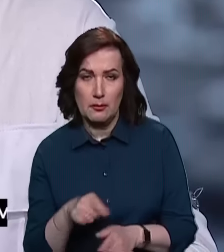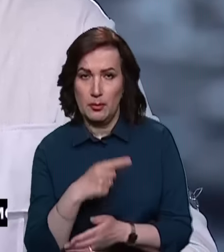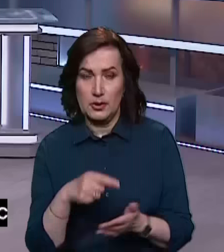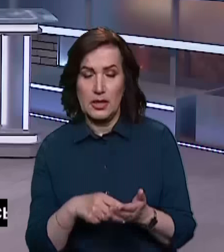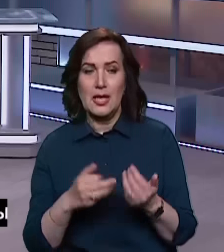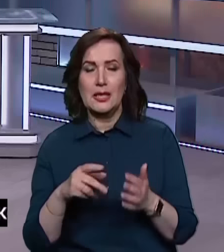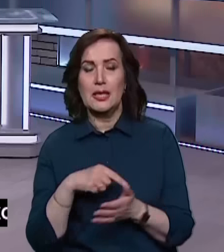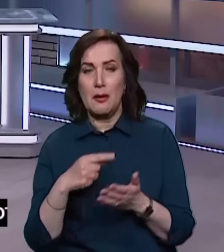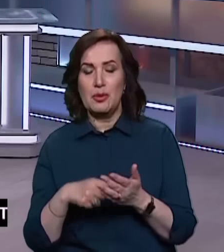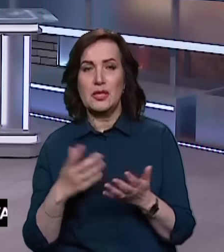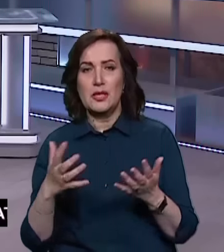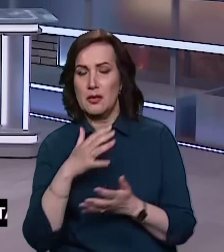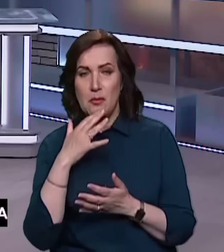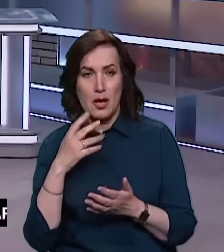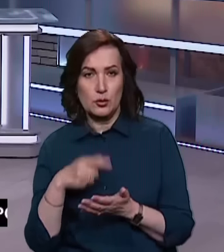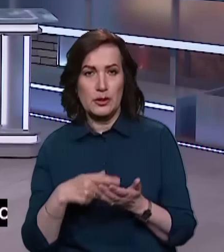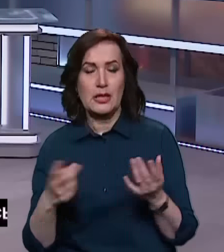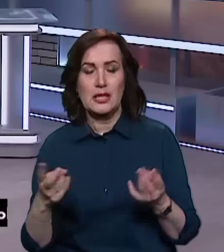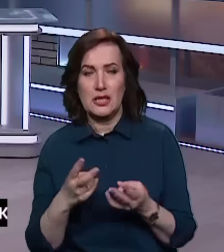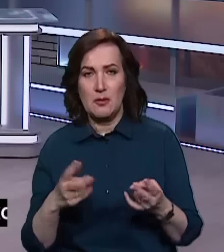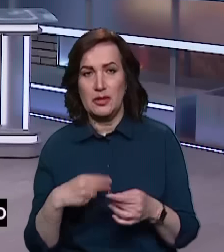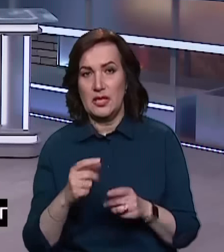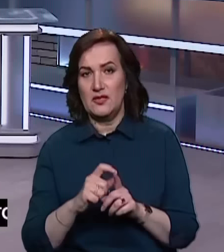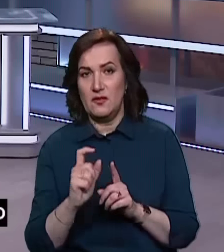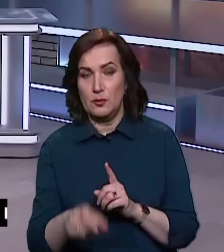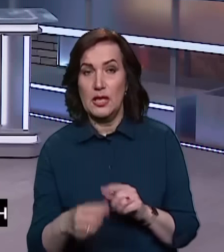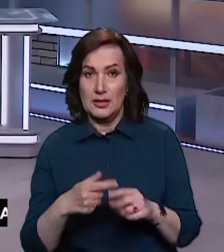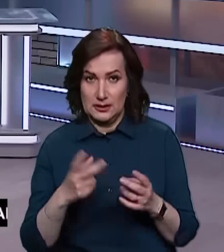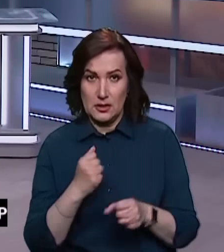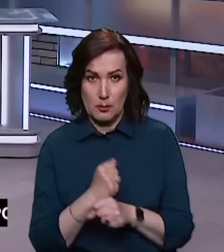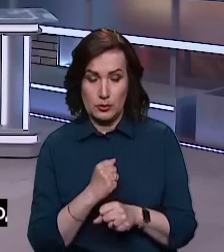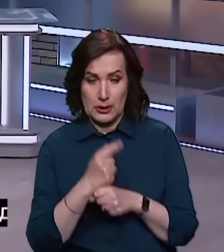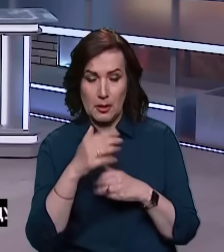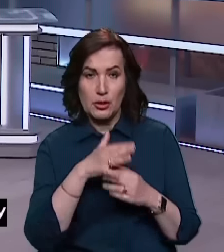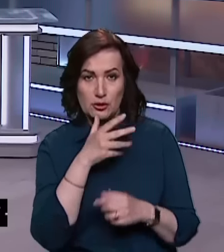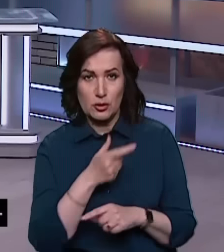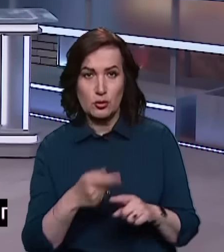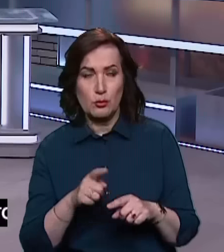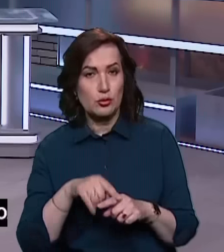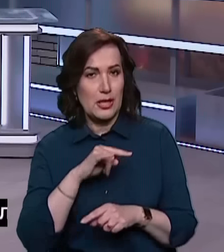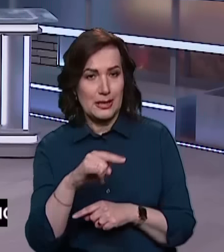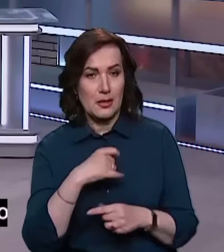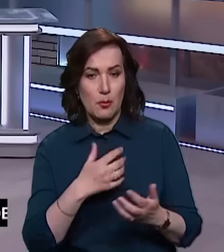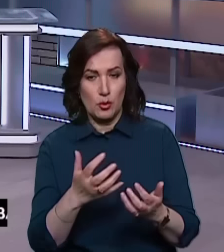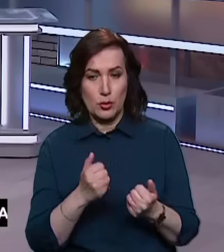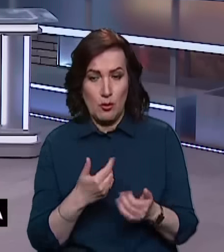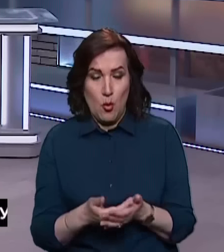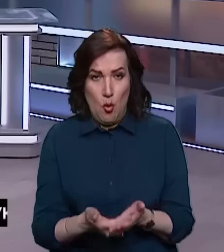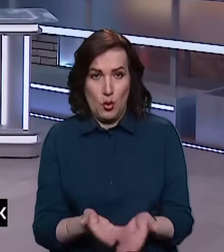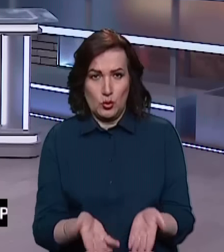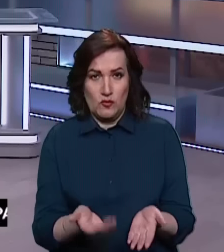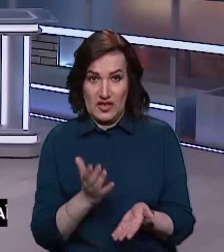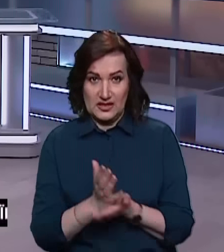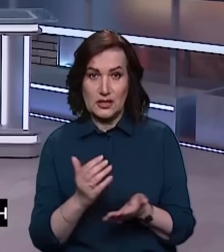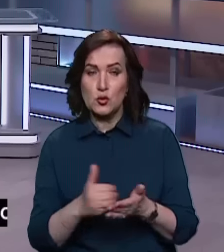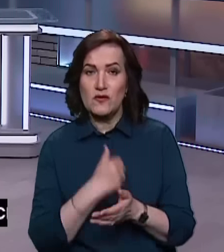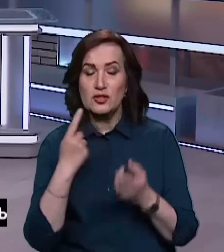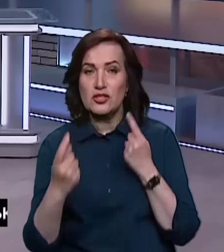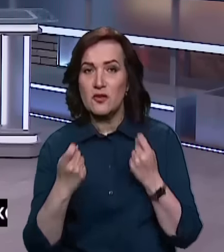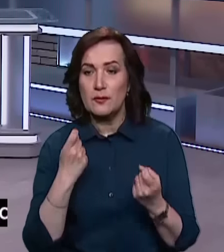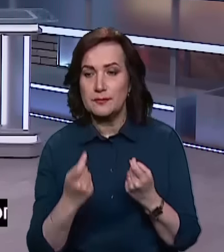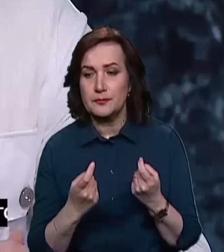Угу. Тобто кілька питань, які багато питань, які треба дати відповідь. І це треба зробити найближчим часом, тому що літаки ми отримуємо от-от. У вас є якась